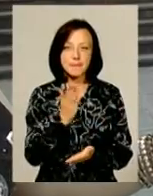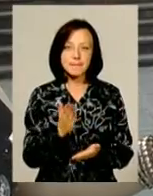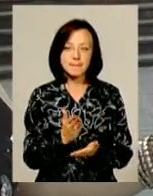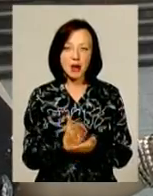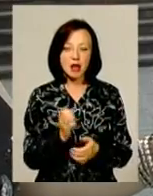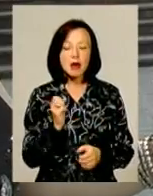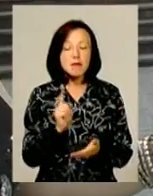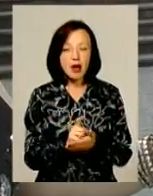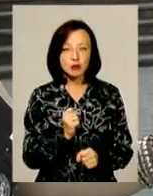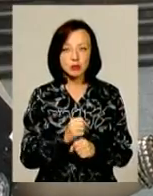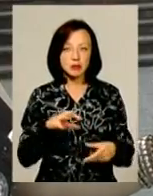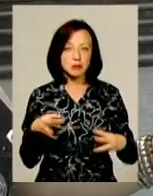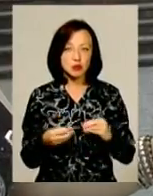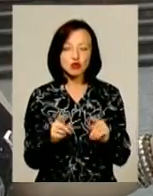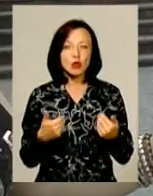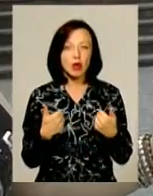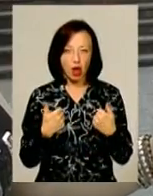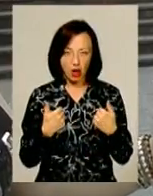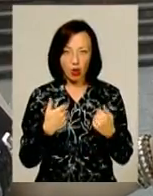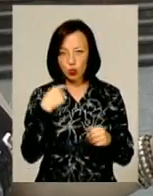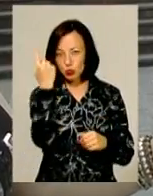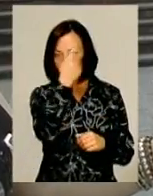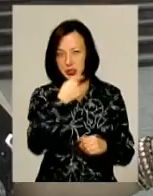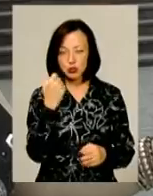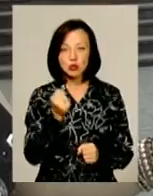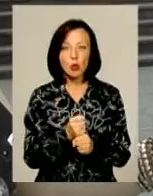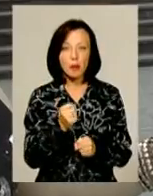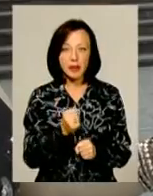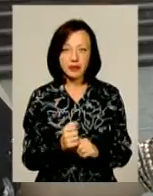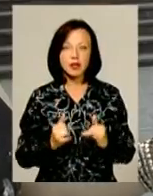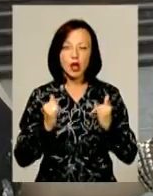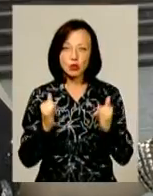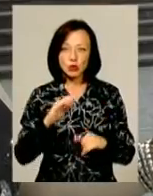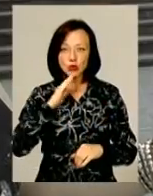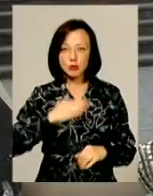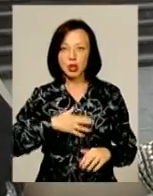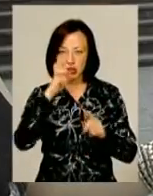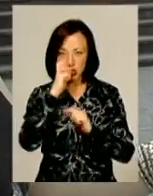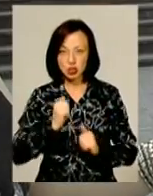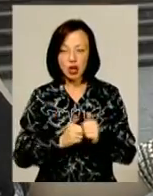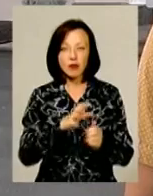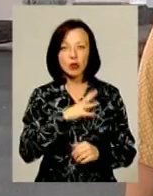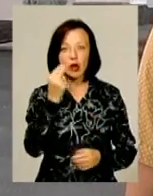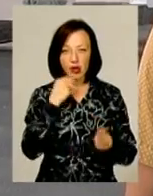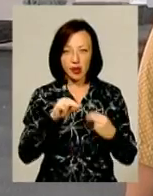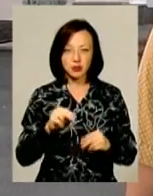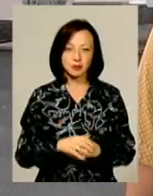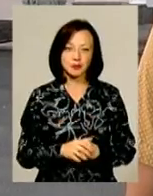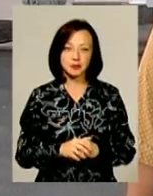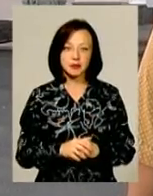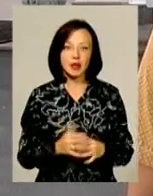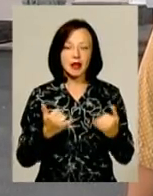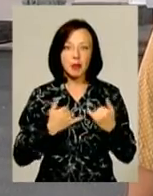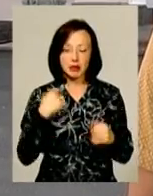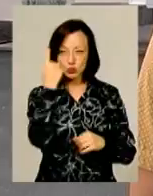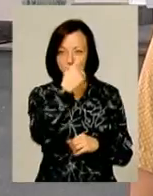підвести підсумки. А що я особисто зробив для того, щоб наша держава була краще? Для мене особисто